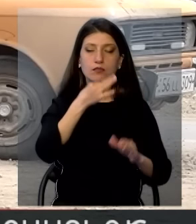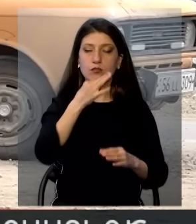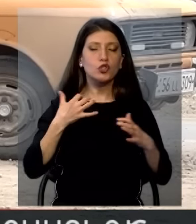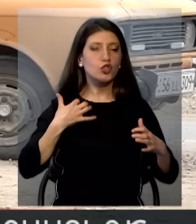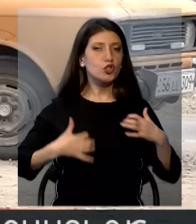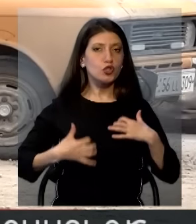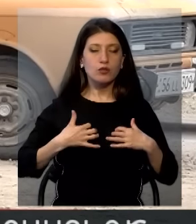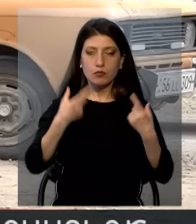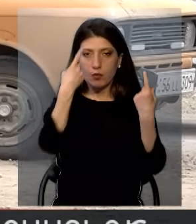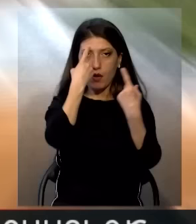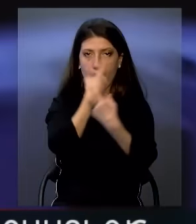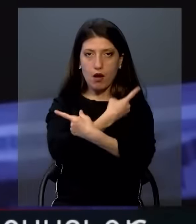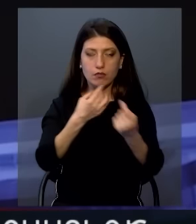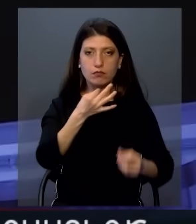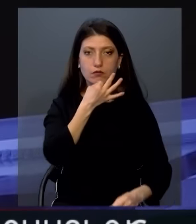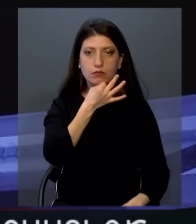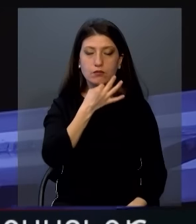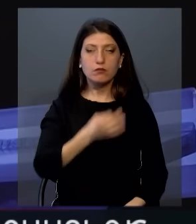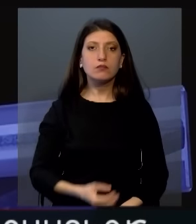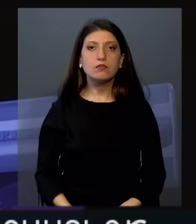շտապում հանրայնացնել։